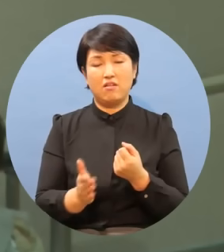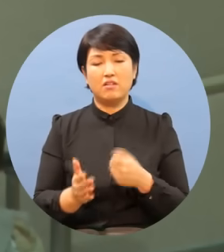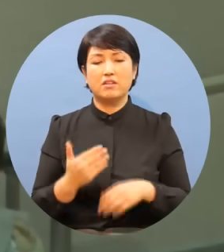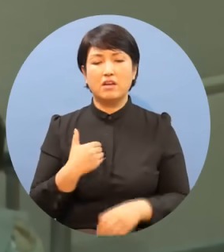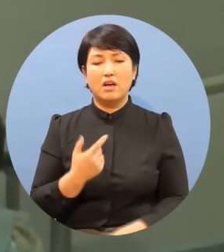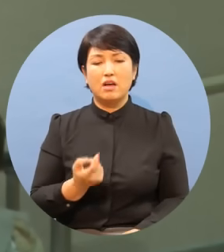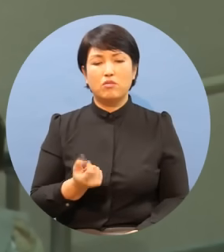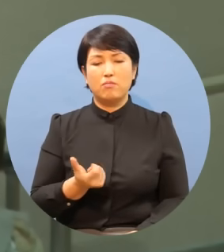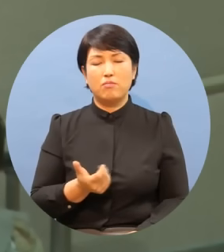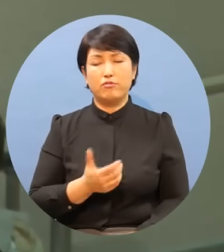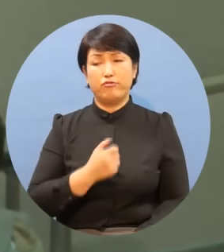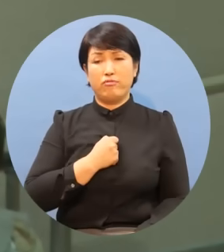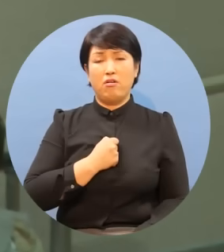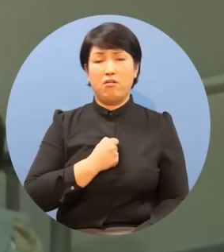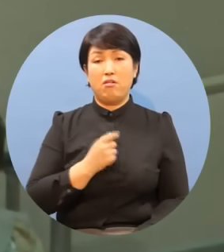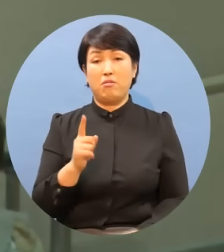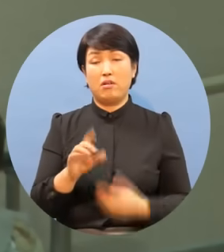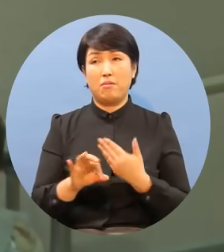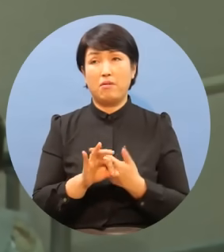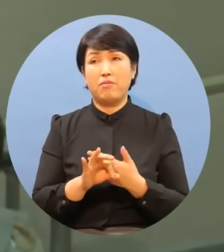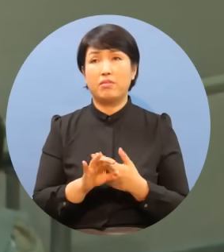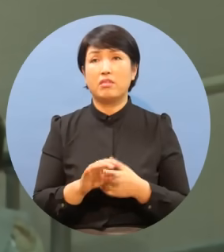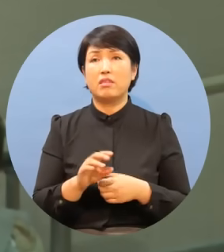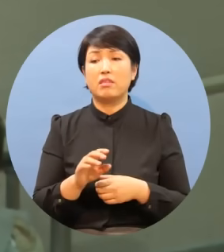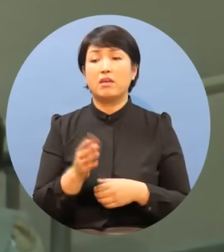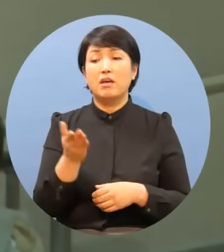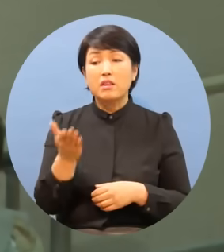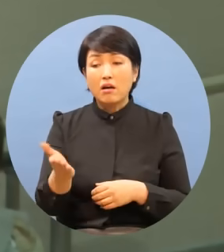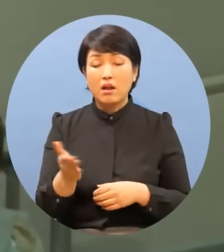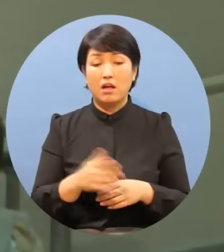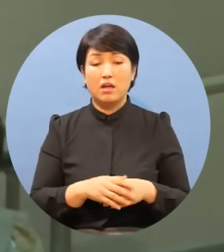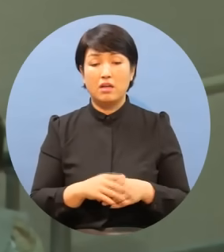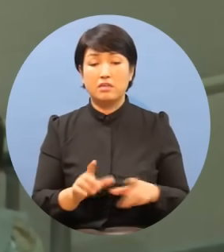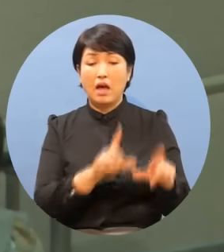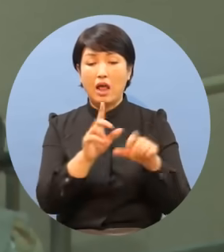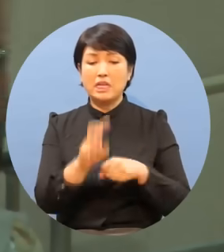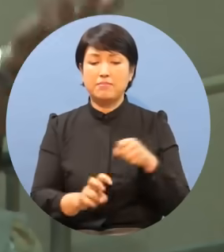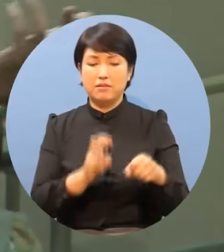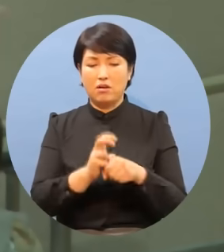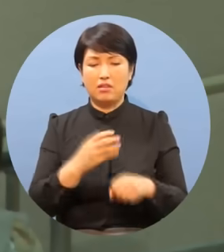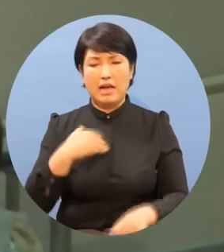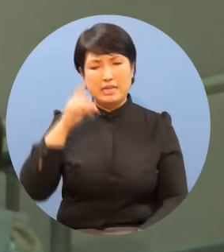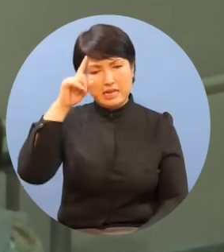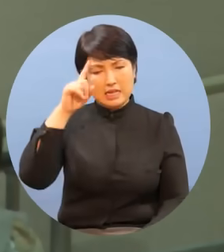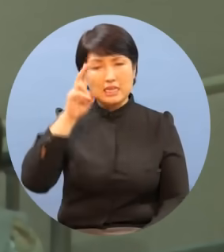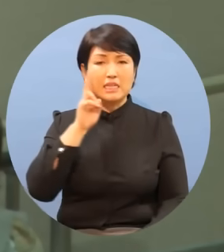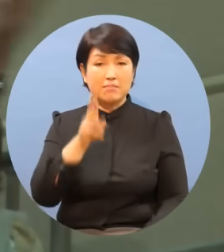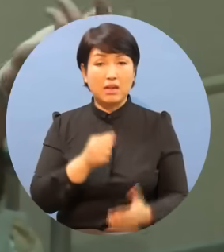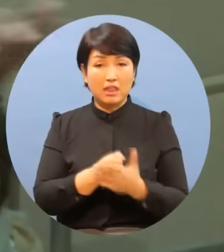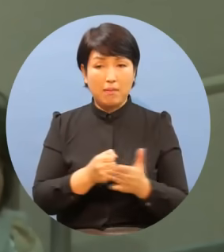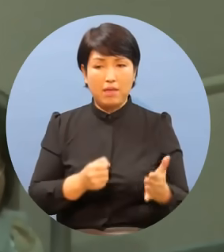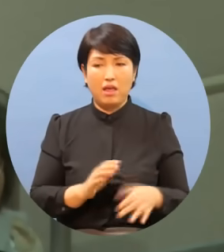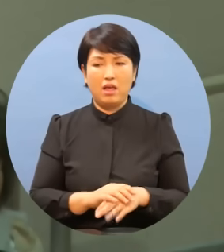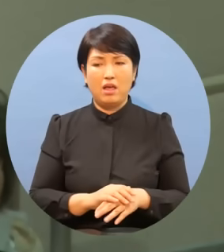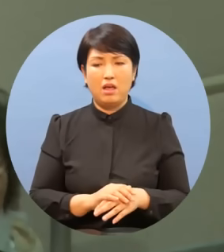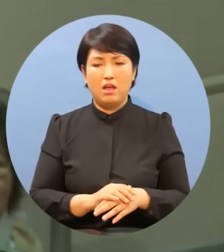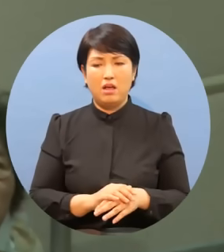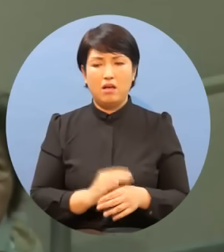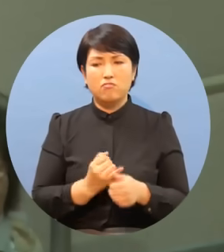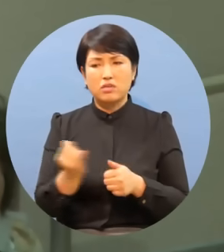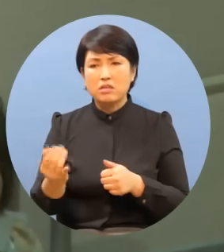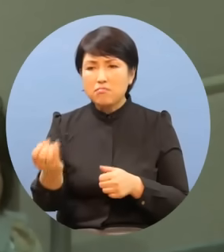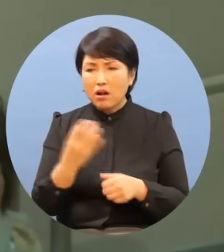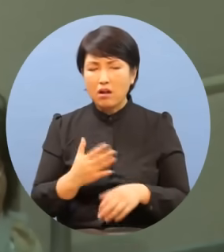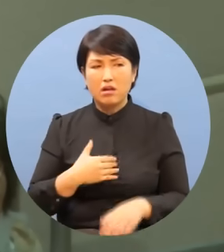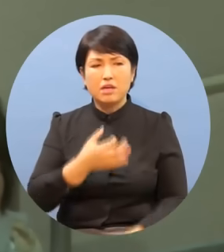조금 저기 쇼크를 좀 받은 게, 당신하고 산 20년 동안 내가 짜증을 너무 많이 내서 집사람이 20년 동안